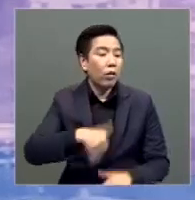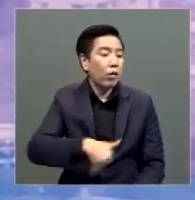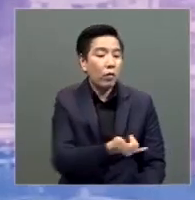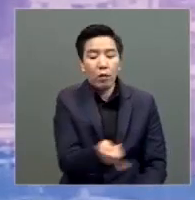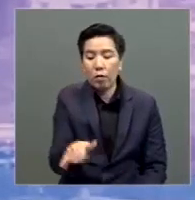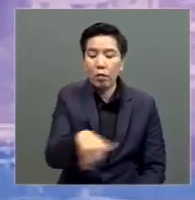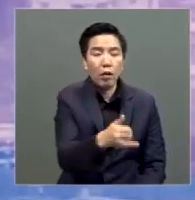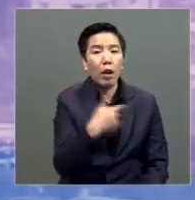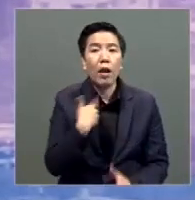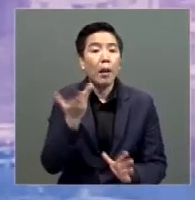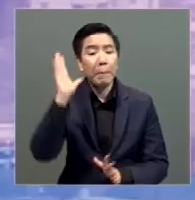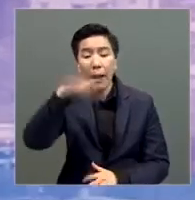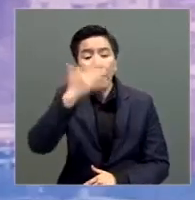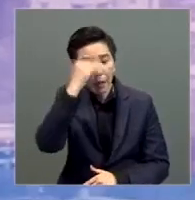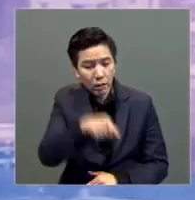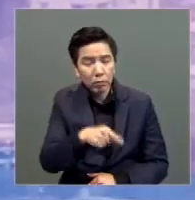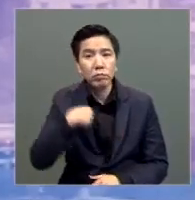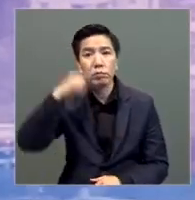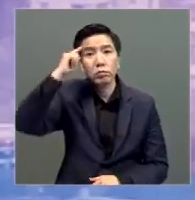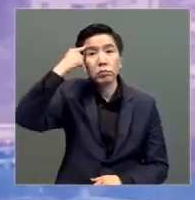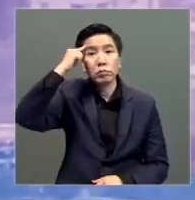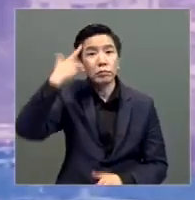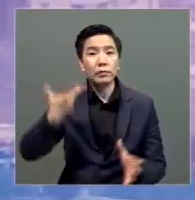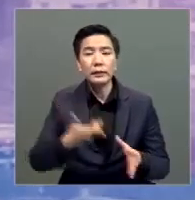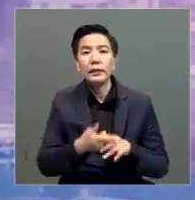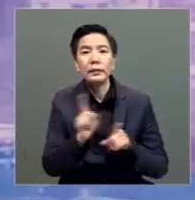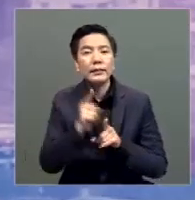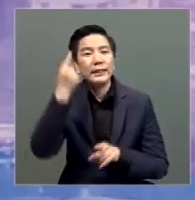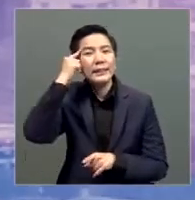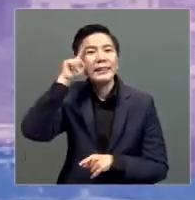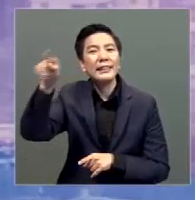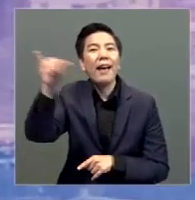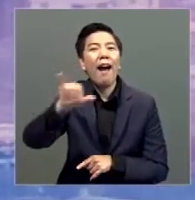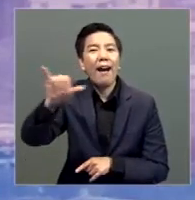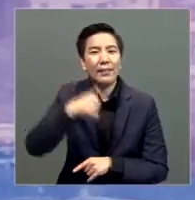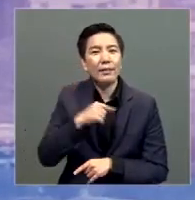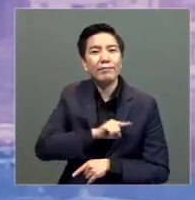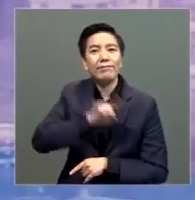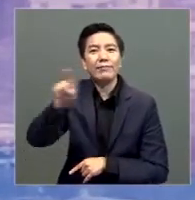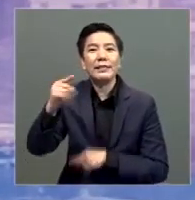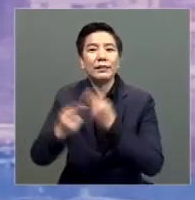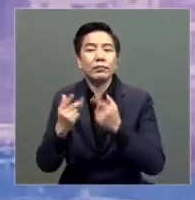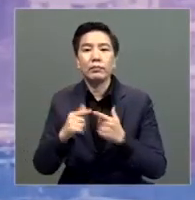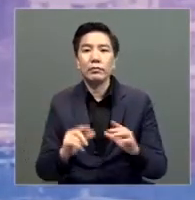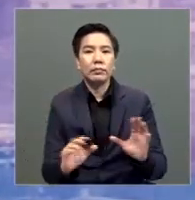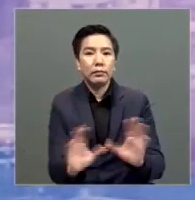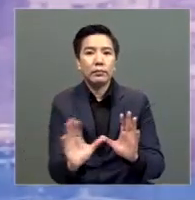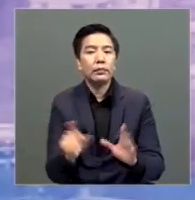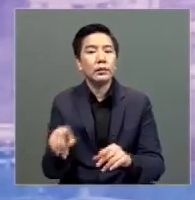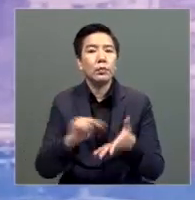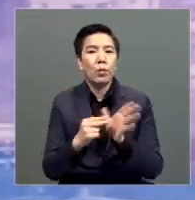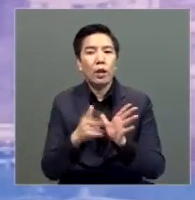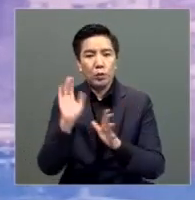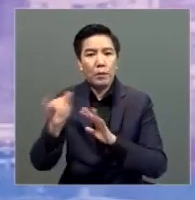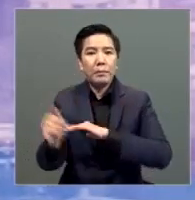ที่อธิบายไม่ได้ว่ามาทำไมหรือไม่ก็คิดถึงญาติกำลังจะไปหาญาติไอ้พวกอย่างเงี้ยเราต้องการเก็